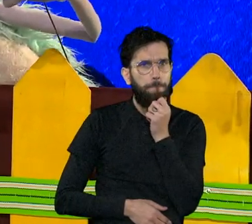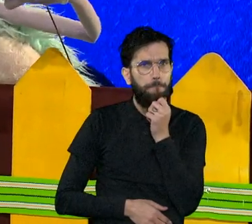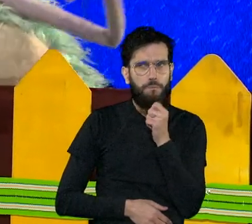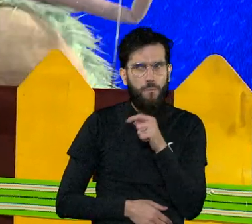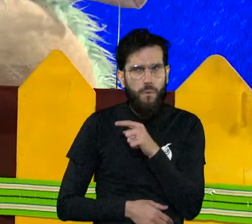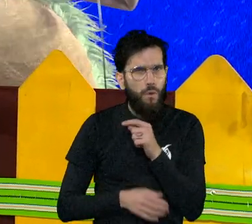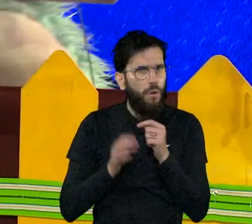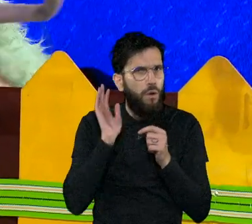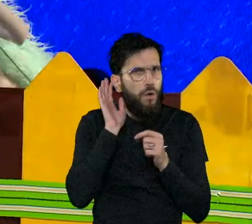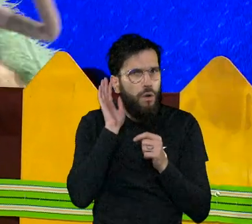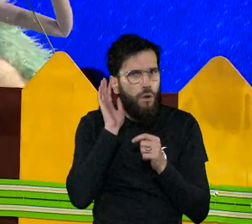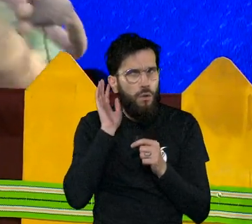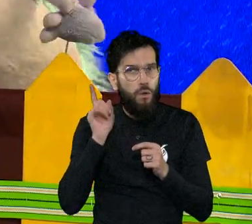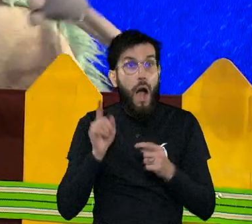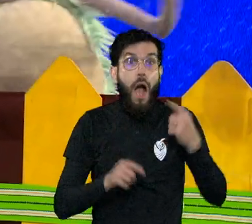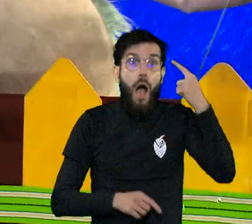Murko má lepší nápad.